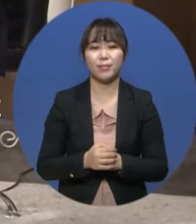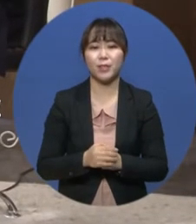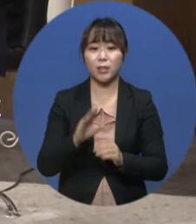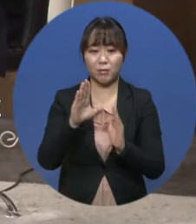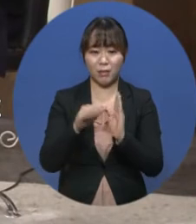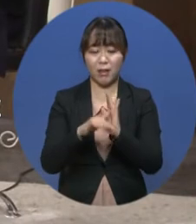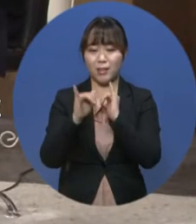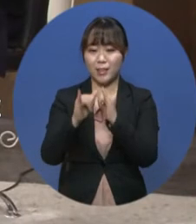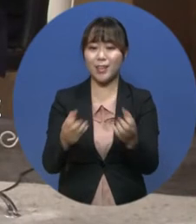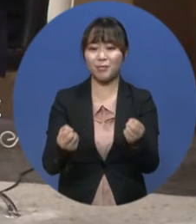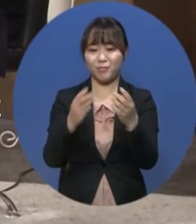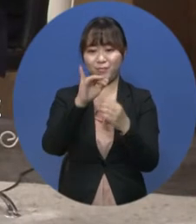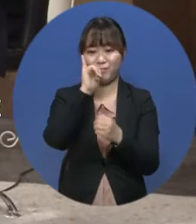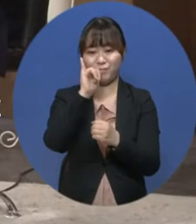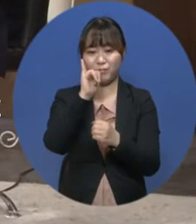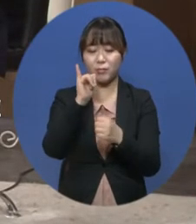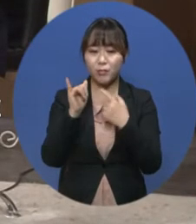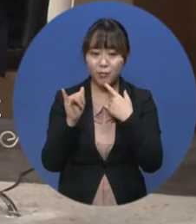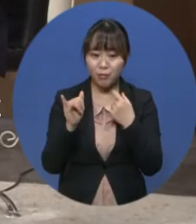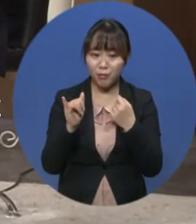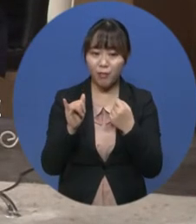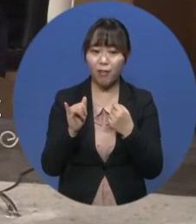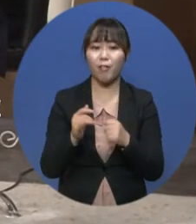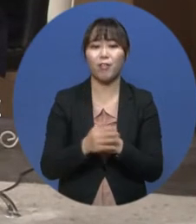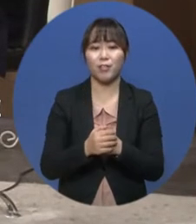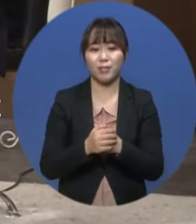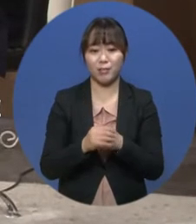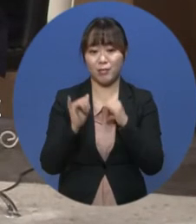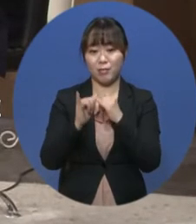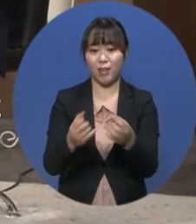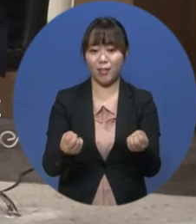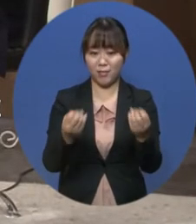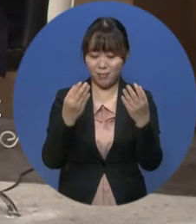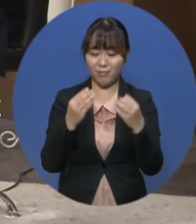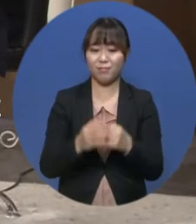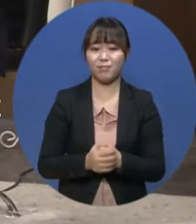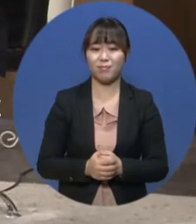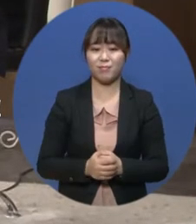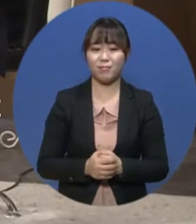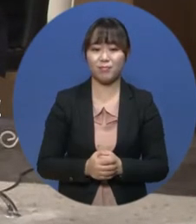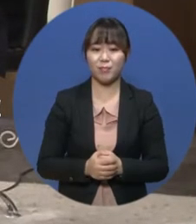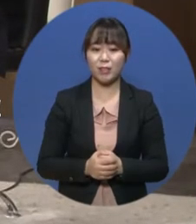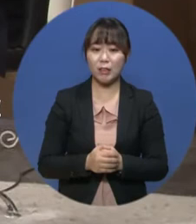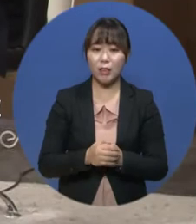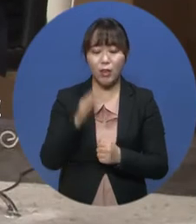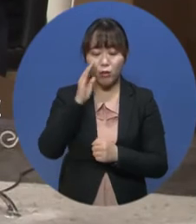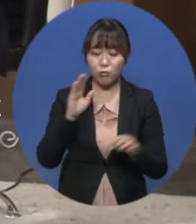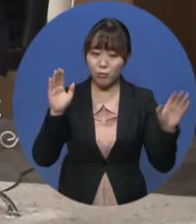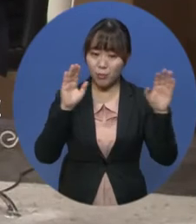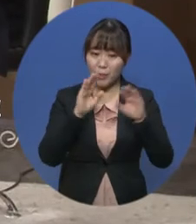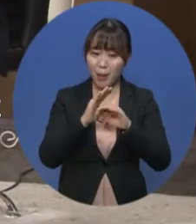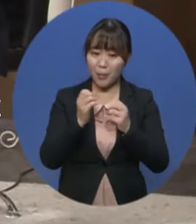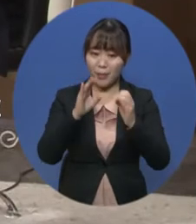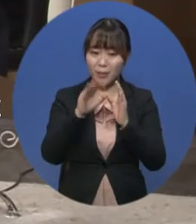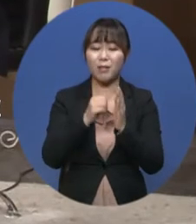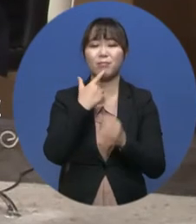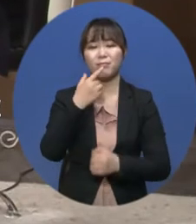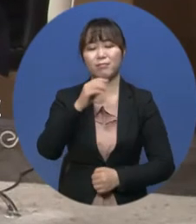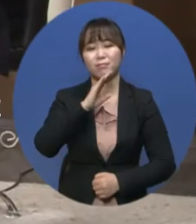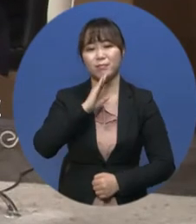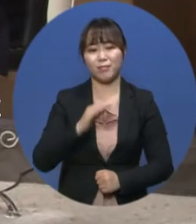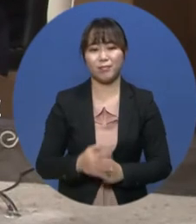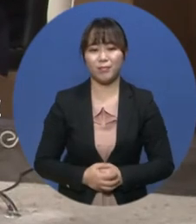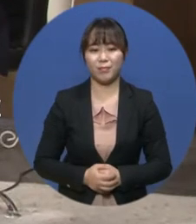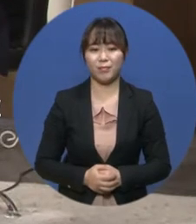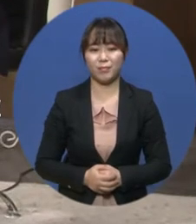시상식도 해요 아 정말 시상식 에 후원회 밤 에서 어서 빨리 정가에 이제